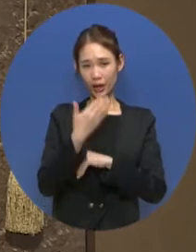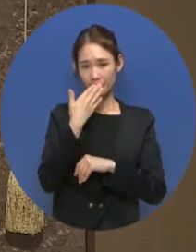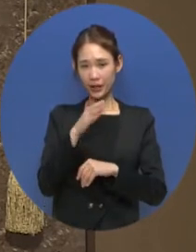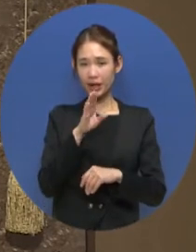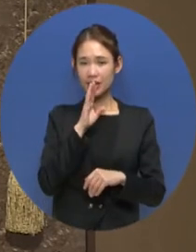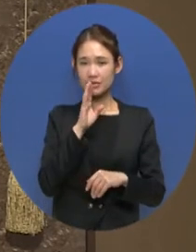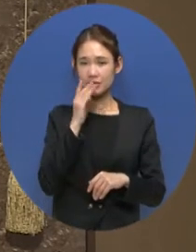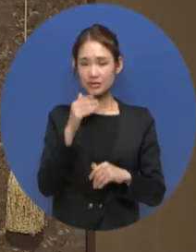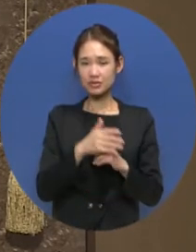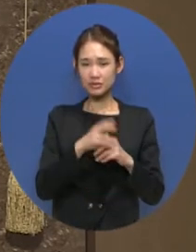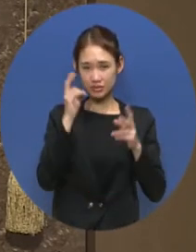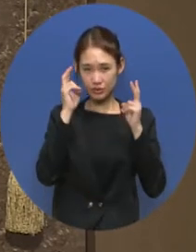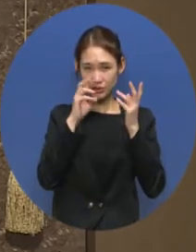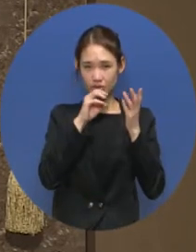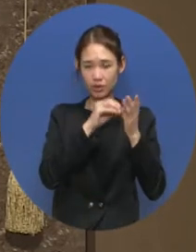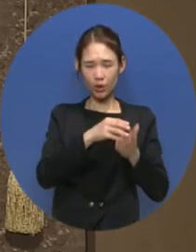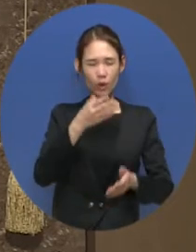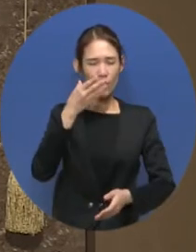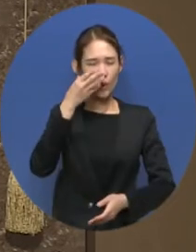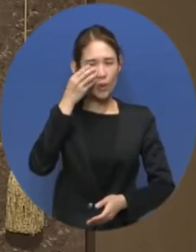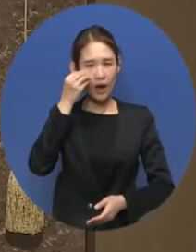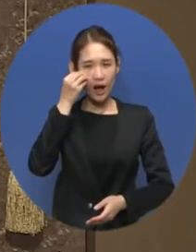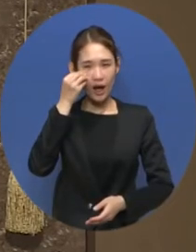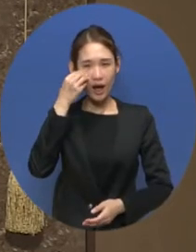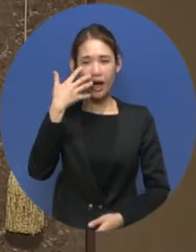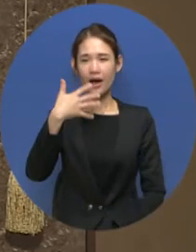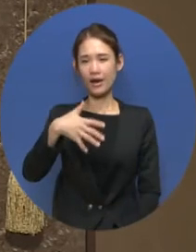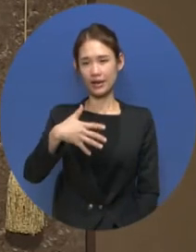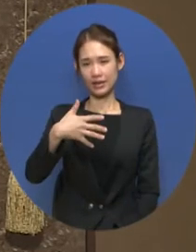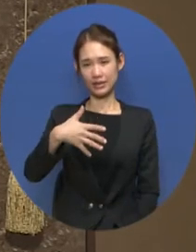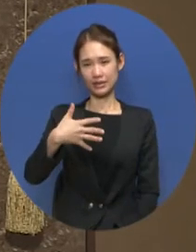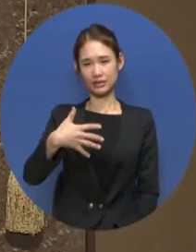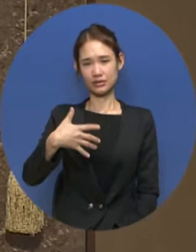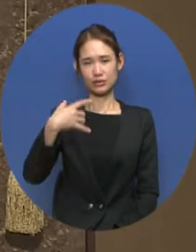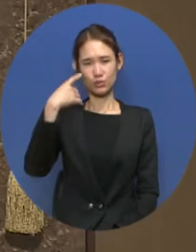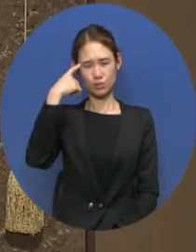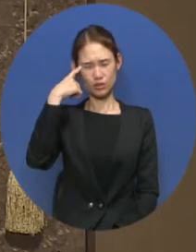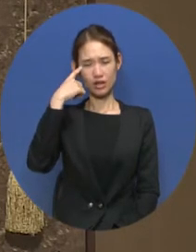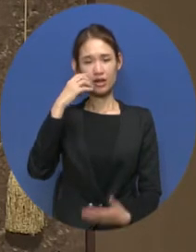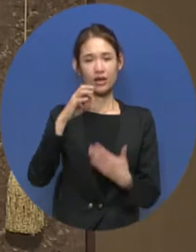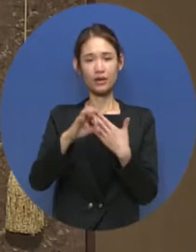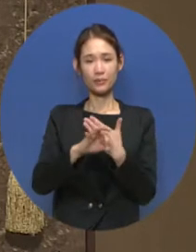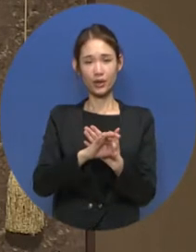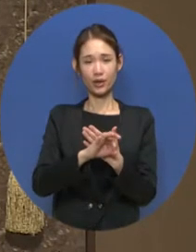사실 취업이 원활하게 이루어지는 것 같지는 않습니다. 왜냐하면